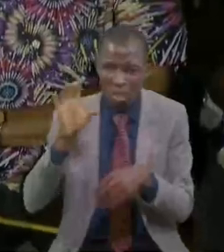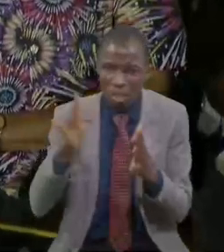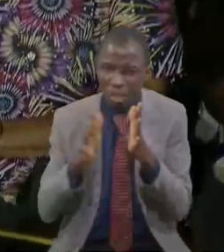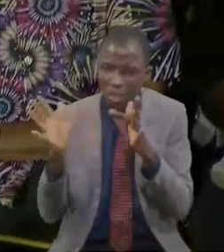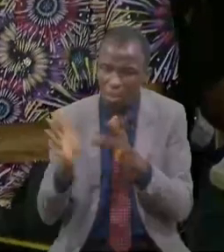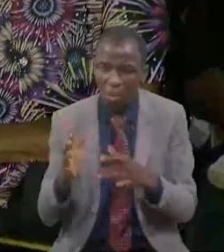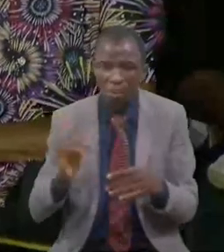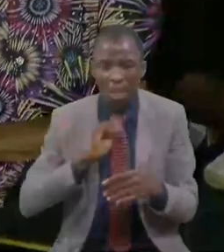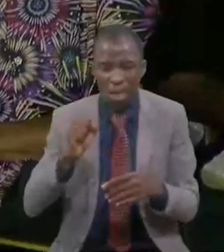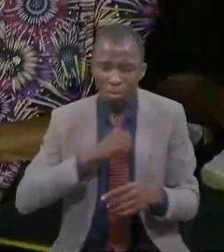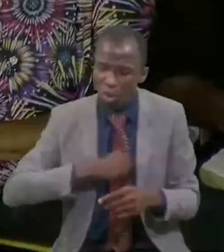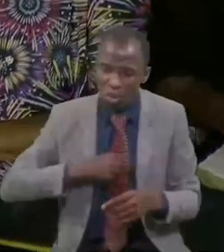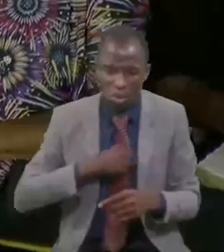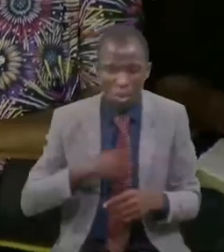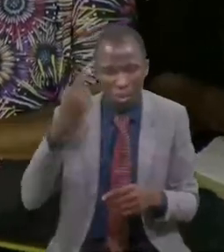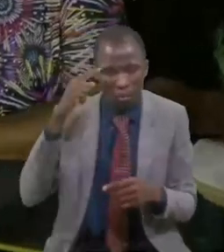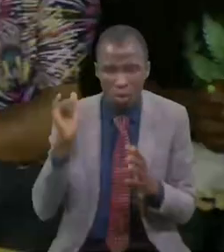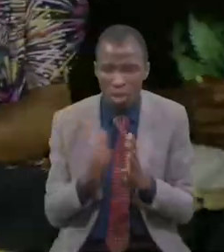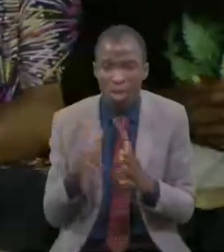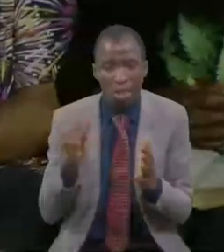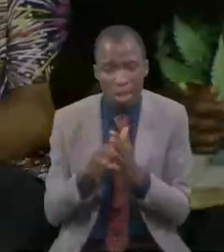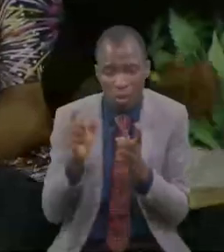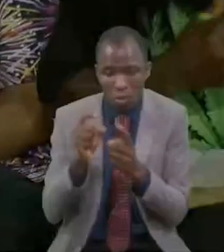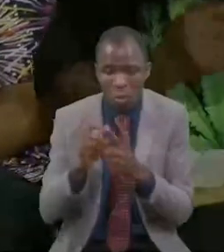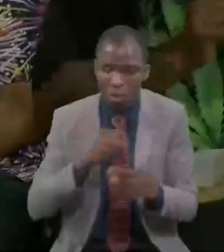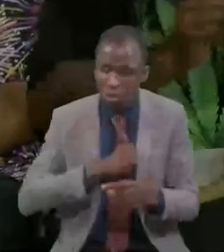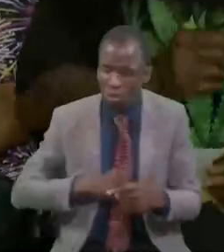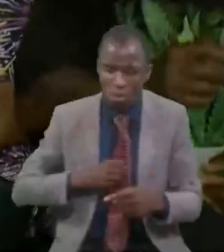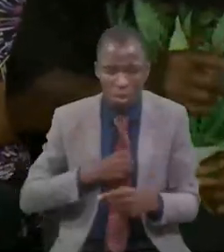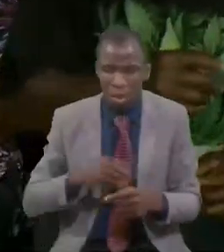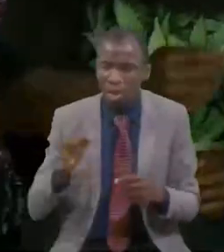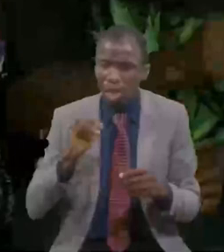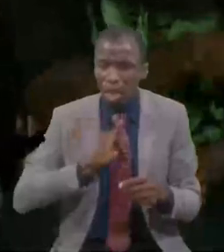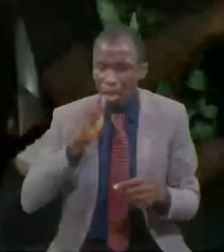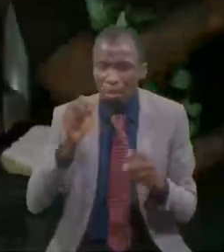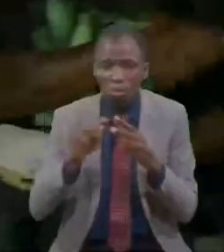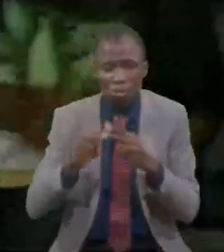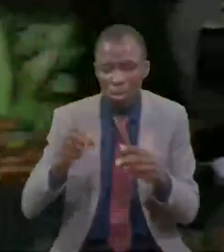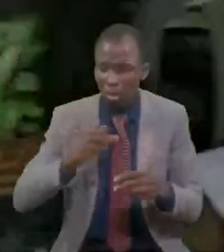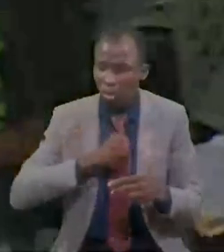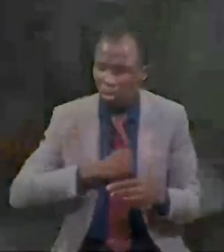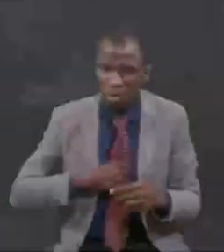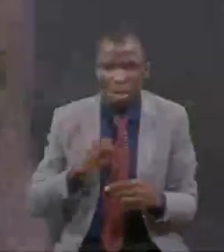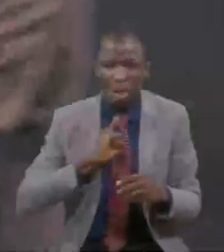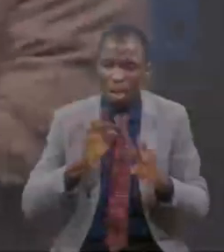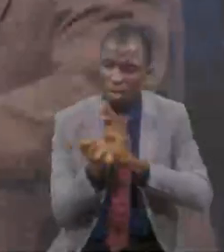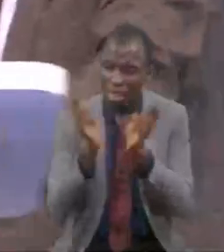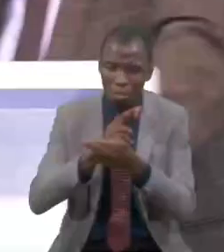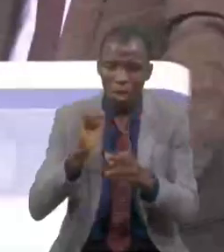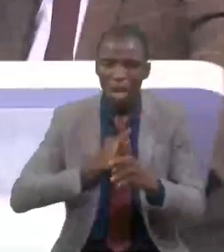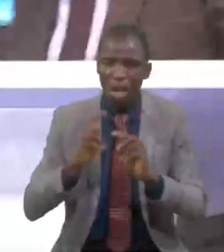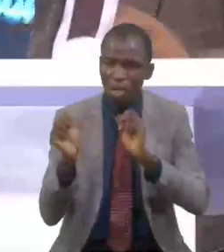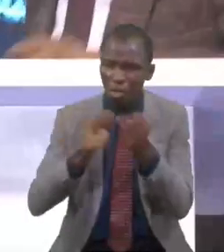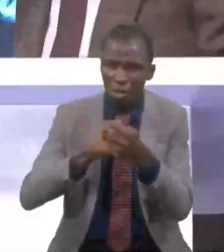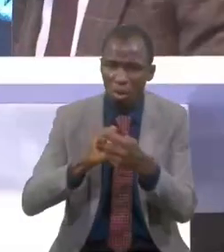fait frapper Jésus j'en suis je suis vraiment désolé je suis très désolé ça veut dire que je me répends je me détourne et